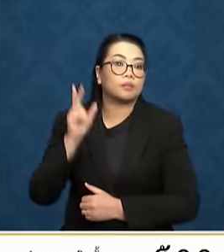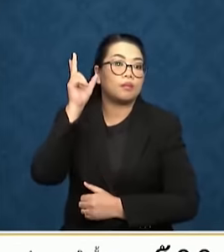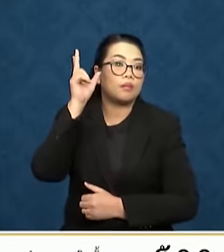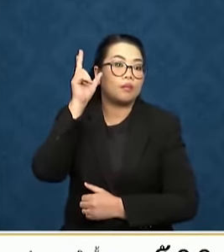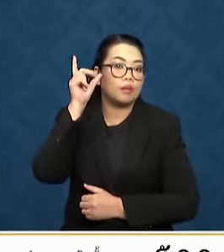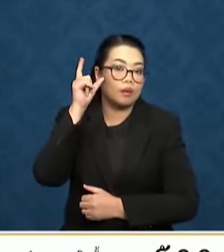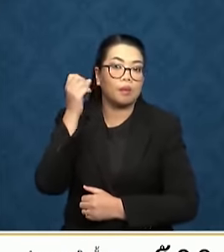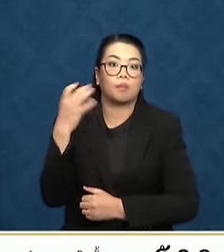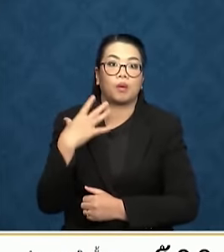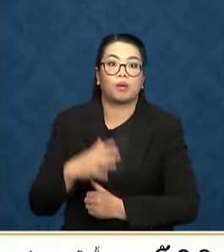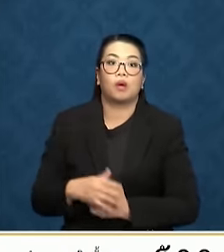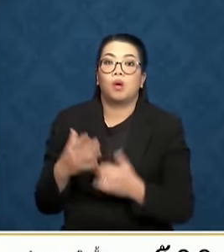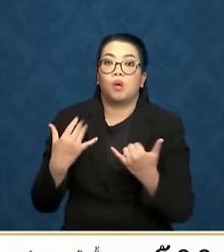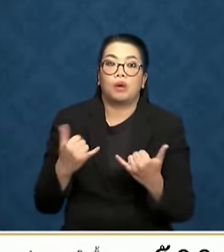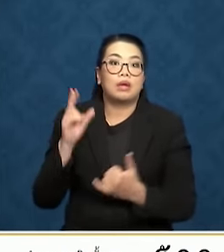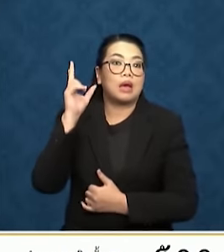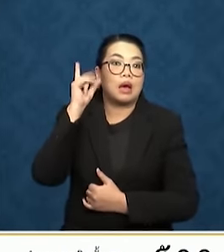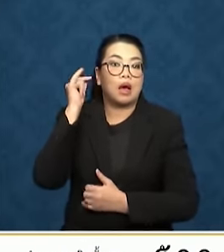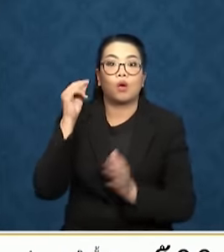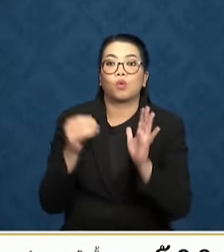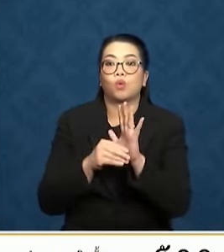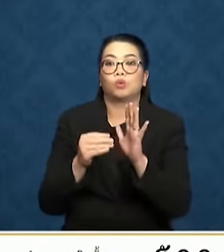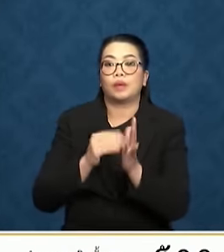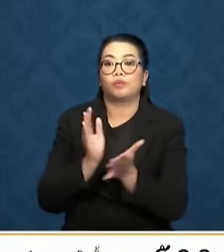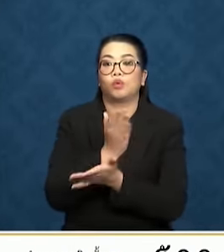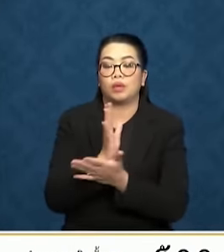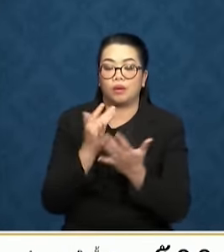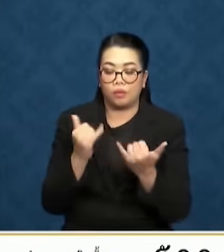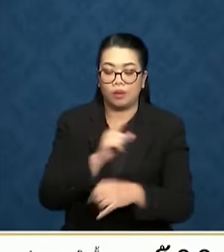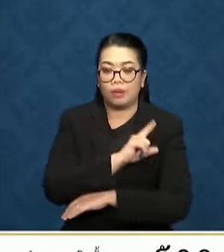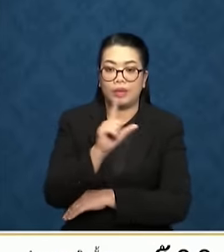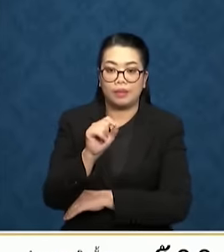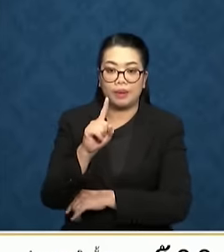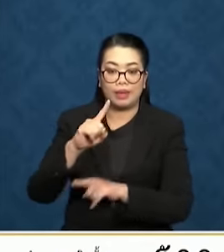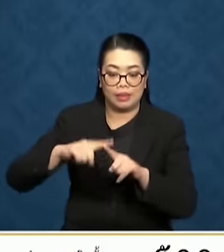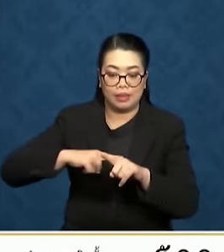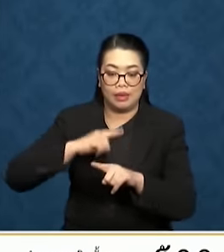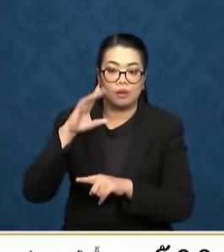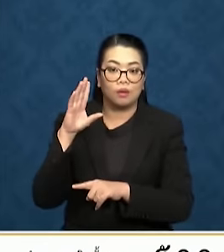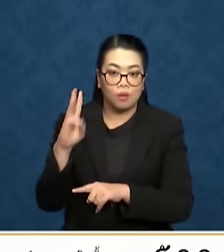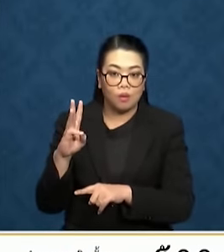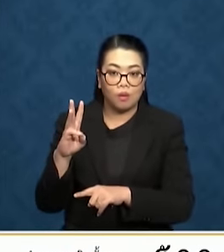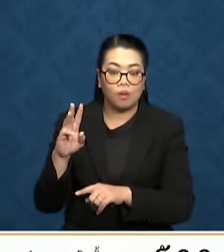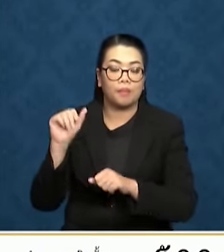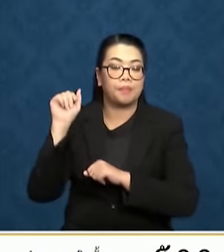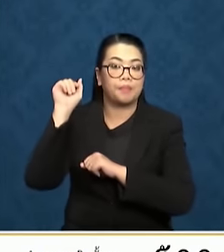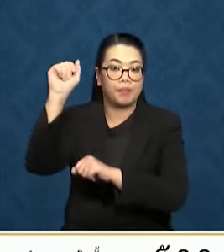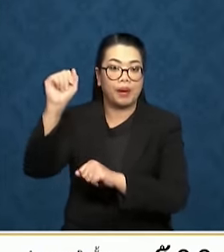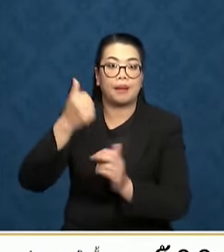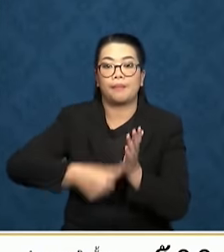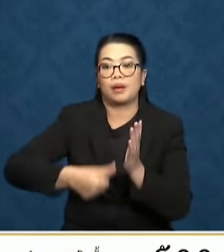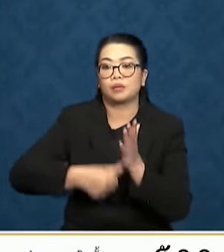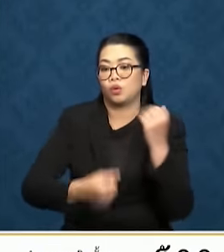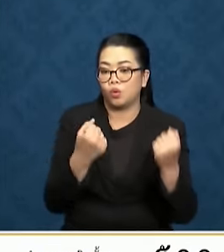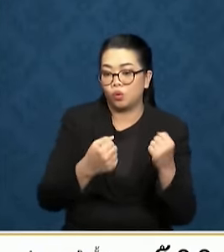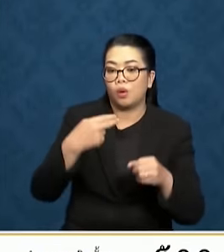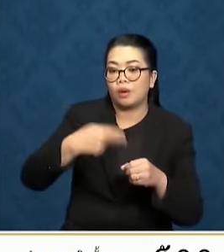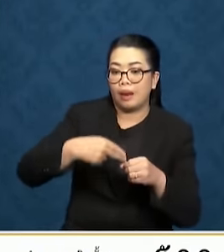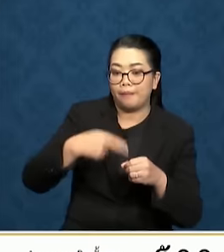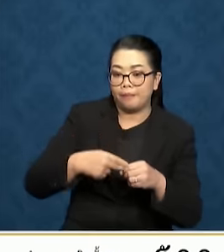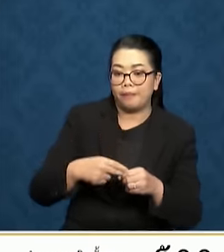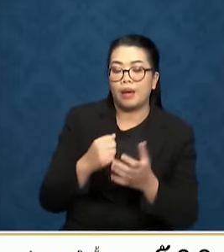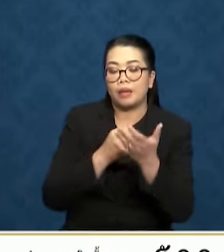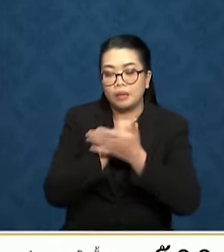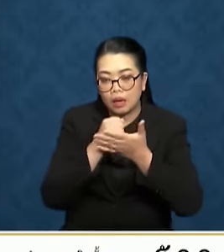ข่าววันนี้เลยนะครับวันที่ 21มิถุนายนนะครับภาษีรถยนต์น้ำมันยา